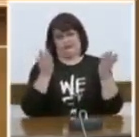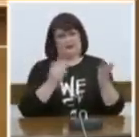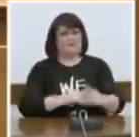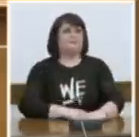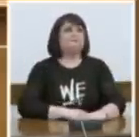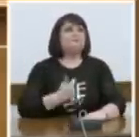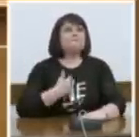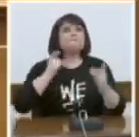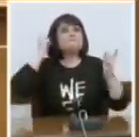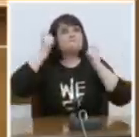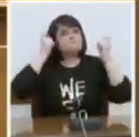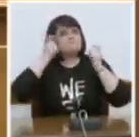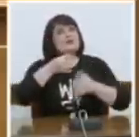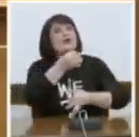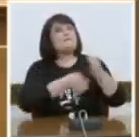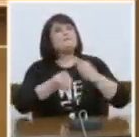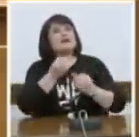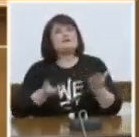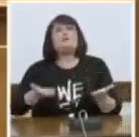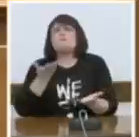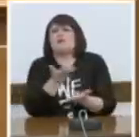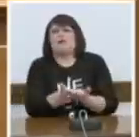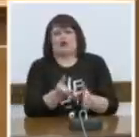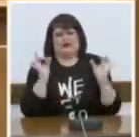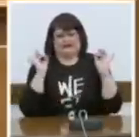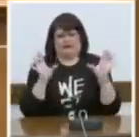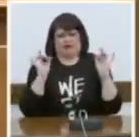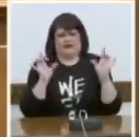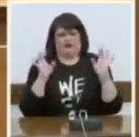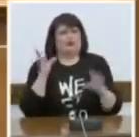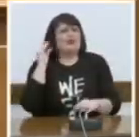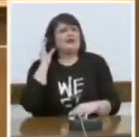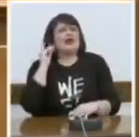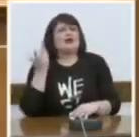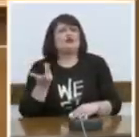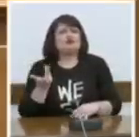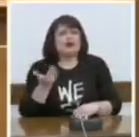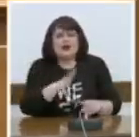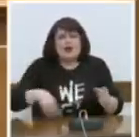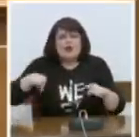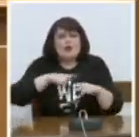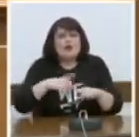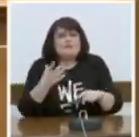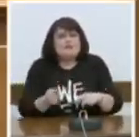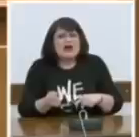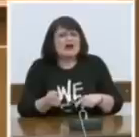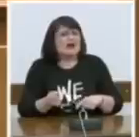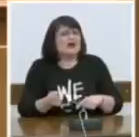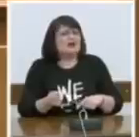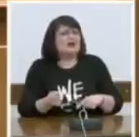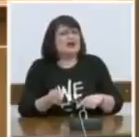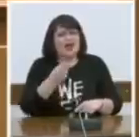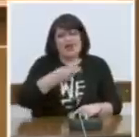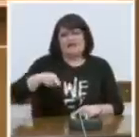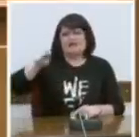Αναρωτιόμαστε όμως και τι έχετε να πείτε και ποια πρόταση, γιατί δεν άκουσα, κύριε Μητσοτάκη, καμία τέτοια πρόταση, για την παρέμβαση που μπορεί να υπάρχει για περιορισμό ή για αντιστροφή των αυξήσεων.